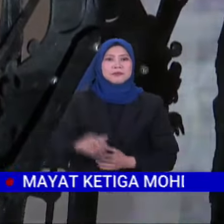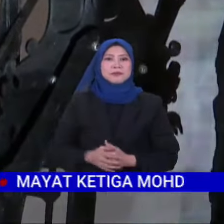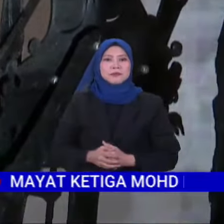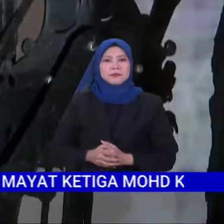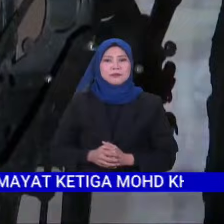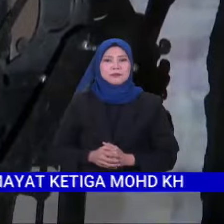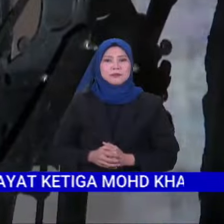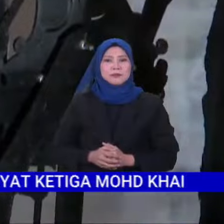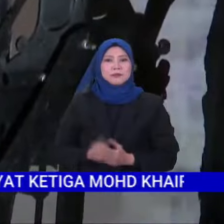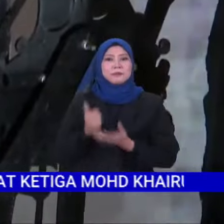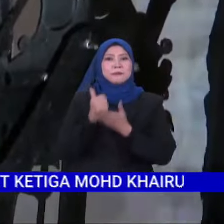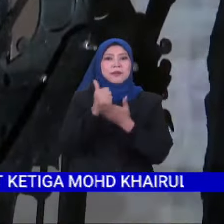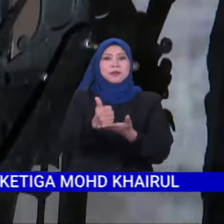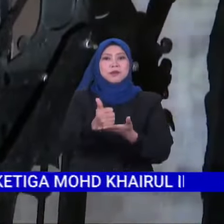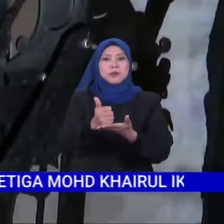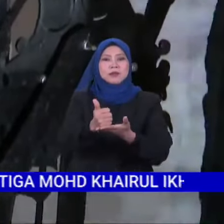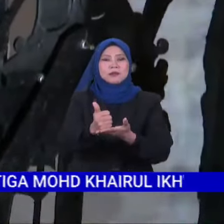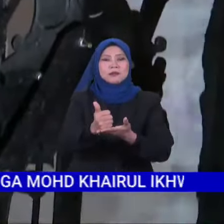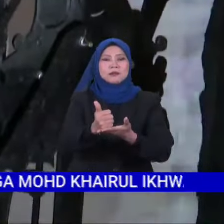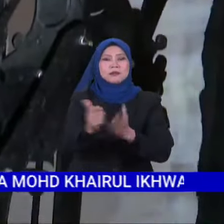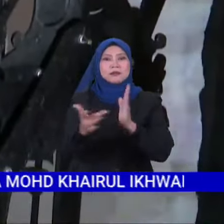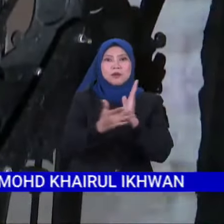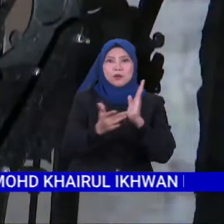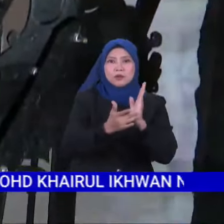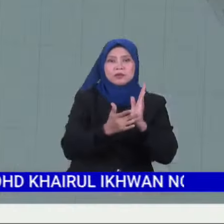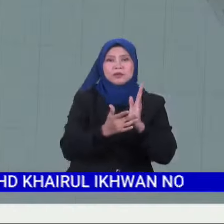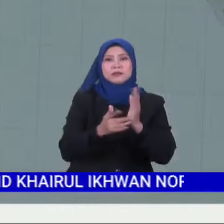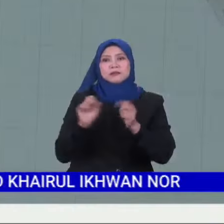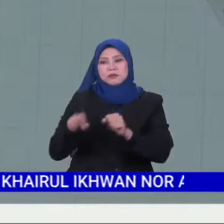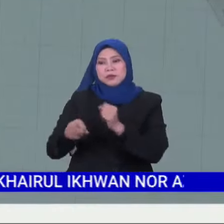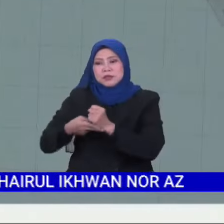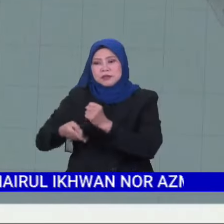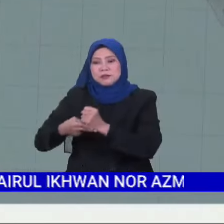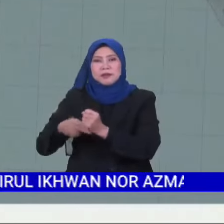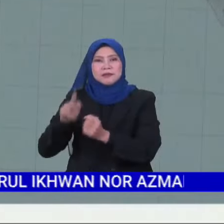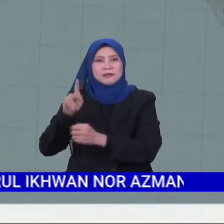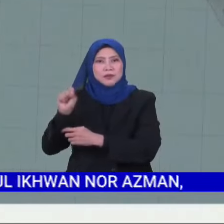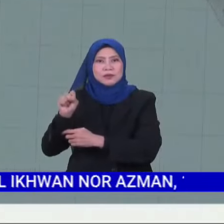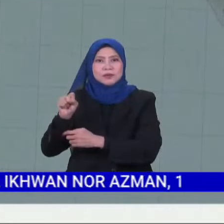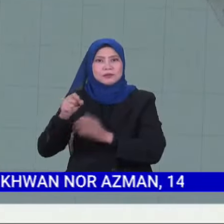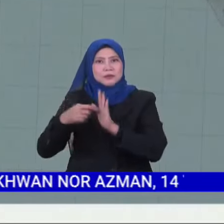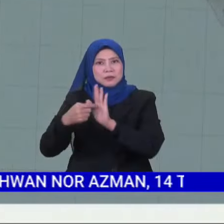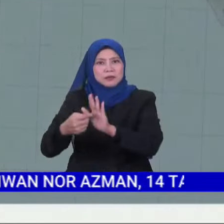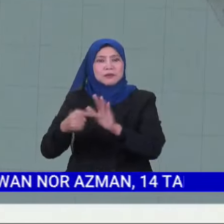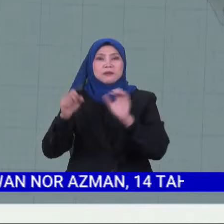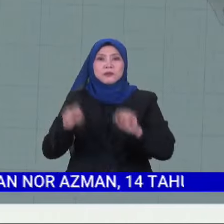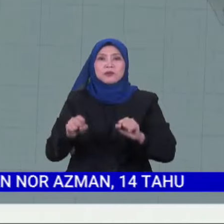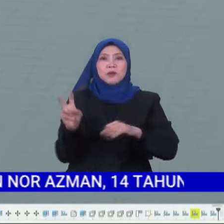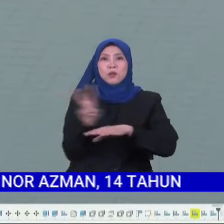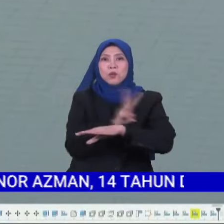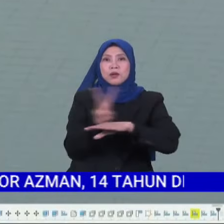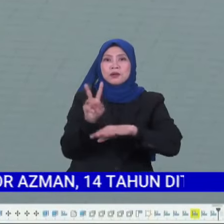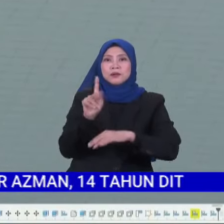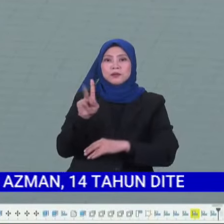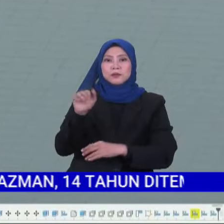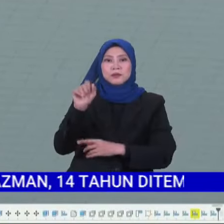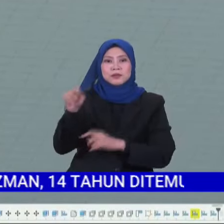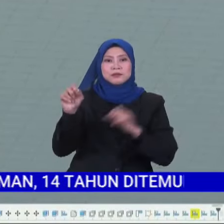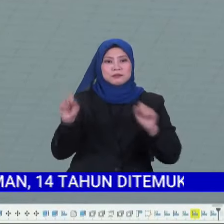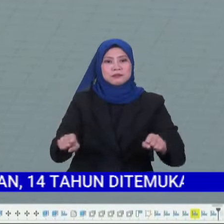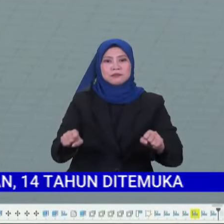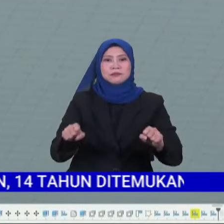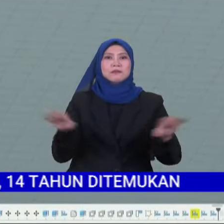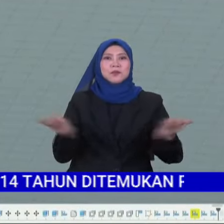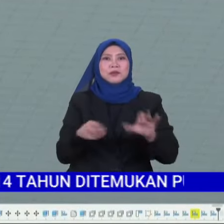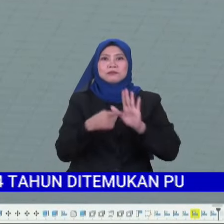Selain itu bantuan robotic bukan saja menjimatkan kos persembahan hai Malah memulihkan percobaan wayang kulit dilakukan